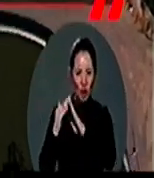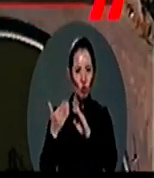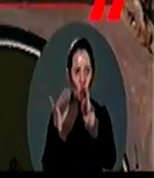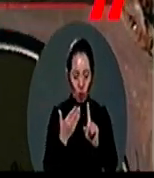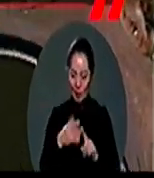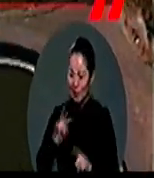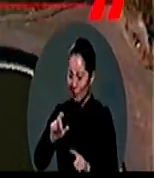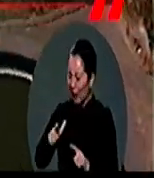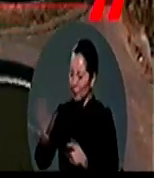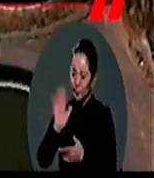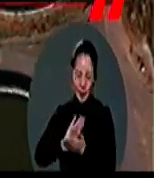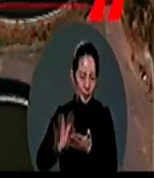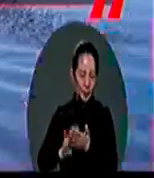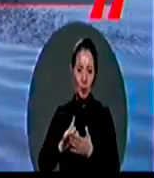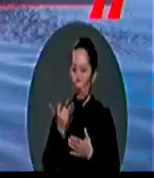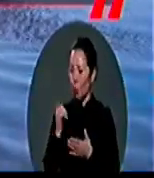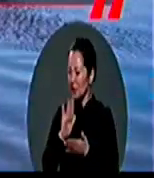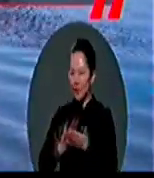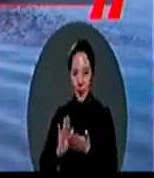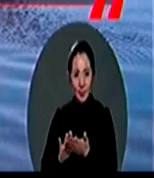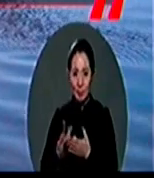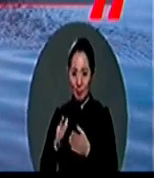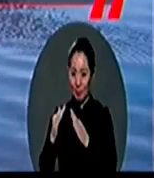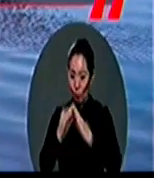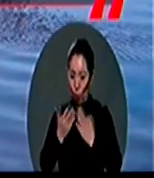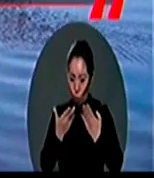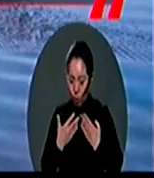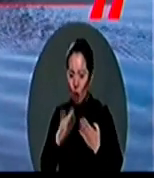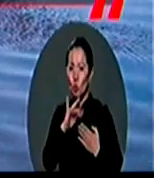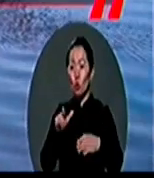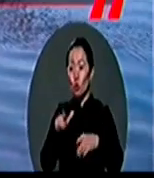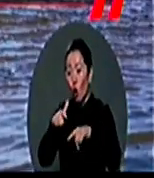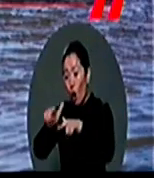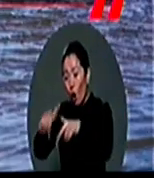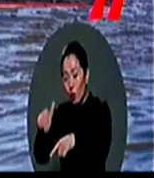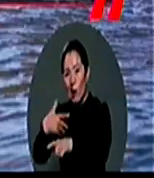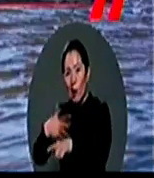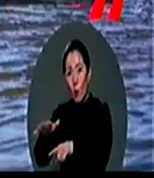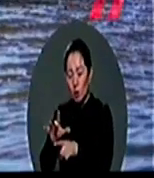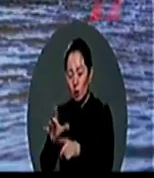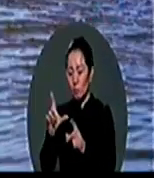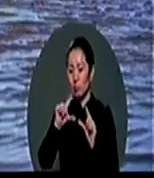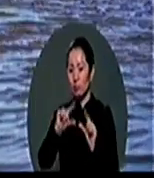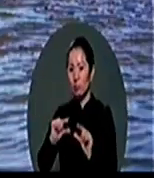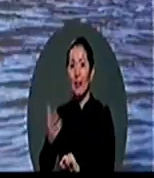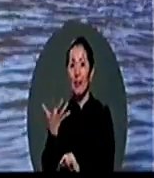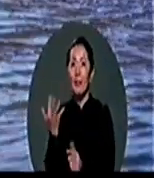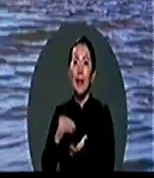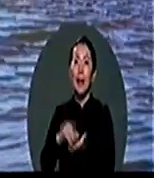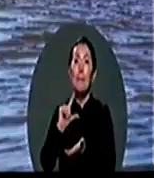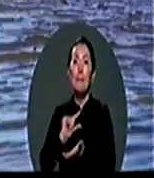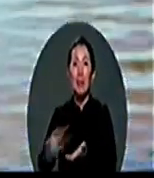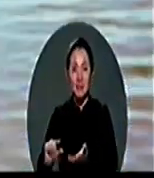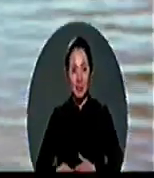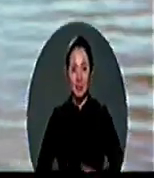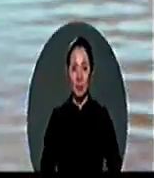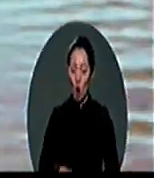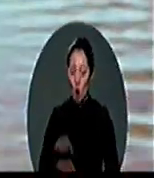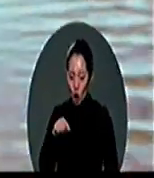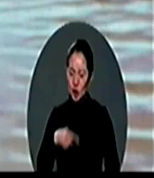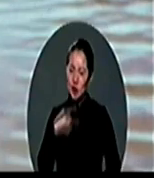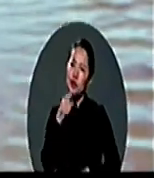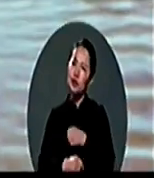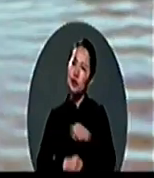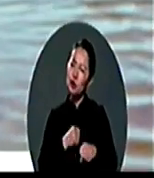гүйжүүлж шүүгдсэн усыг дахин цэвэрлснээр туулгол руу цутгах усны бохирдлын хэмжээ 5 дахин буурсан юм. За энэ жилийн